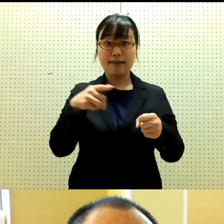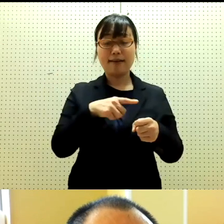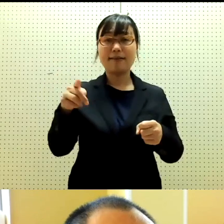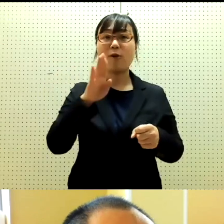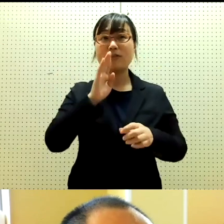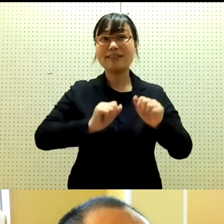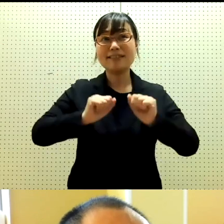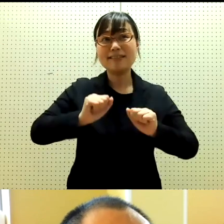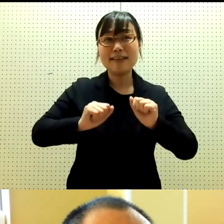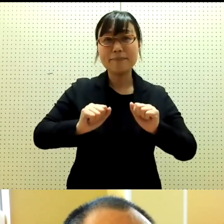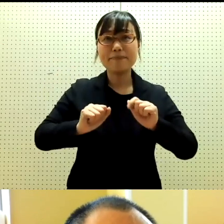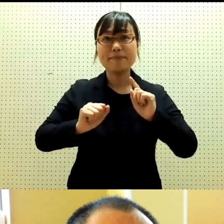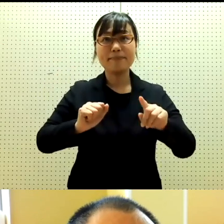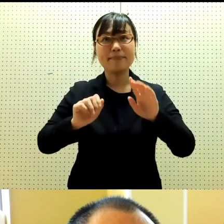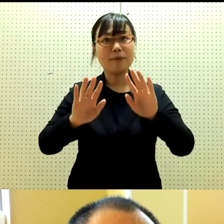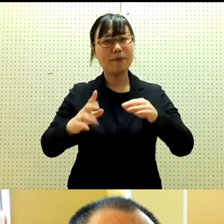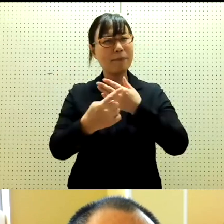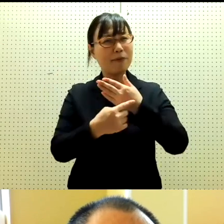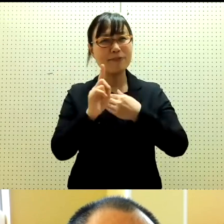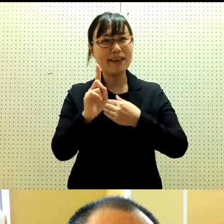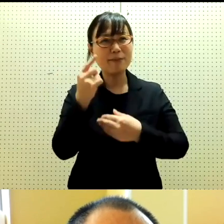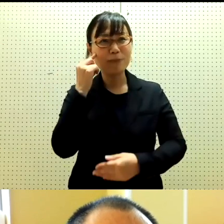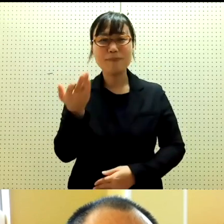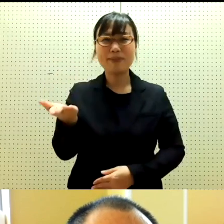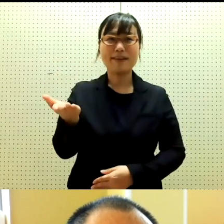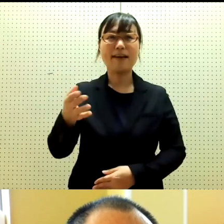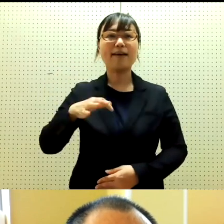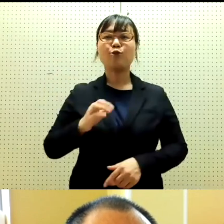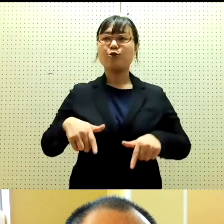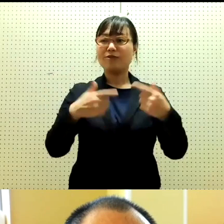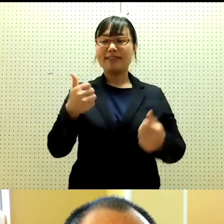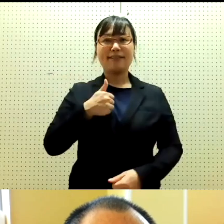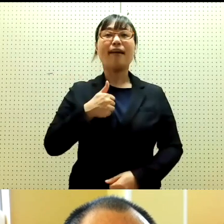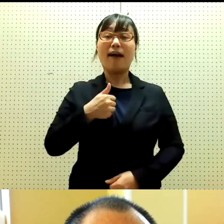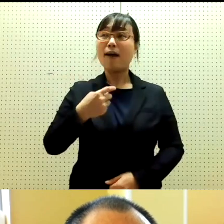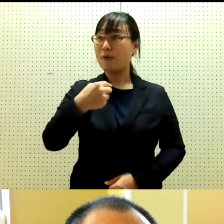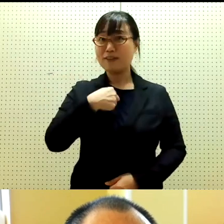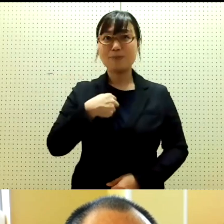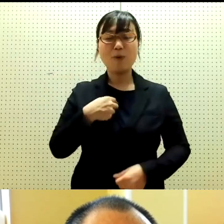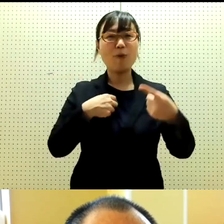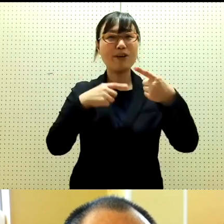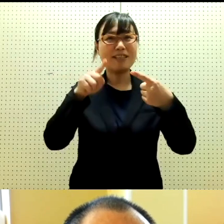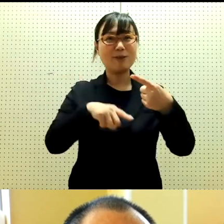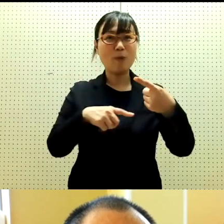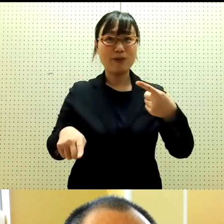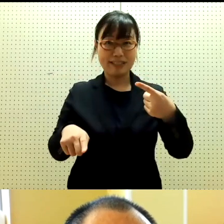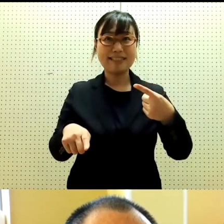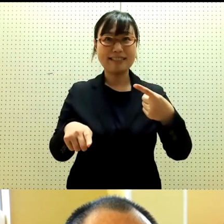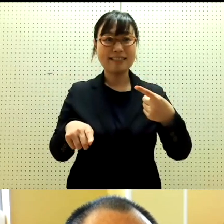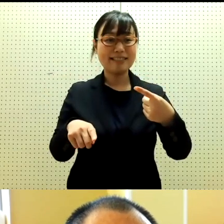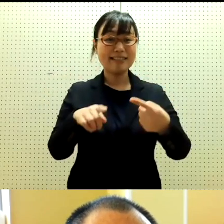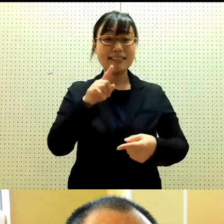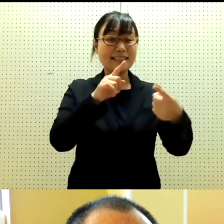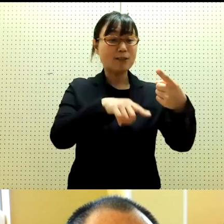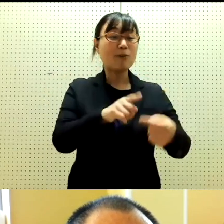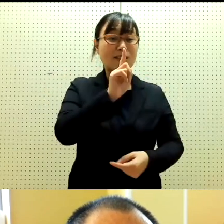辺に注目されましたかね。 はい、私も一人一台を初めてやったのが実は2年生だったんですね。